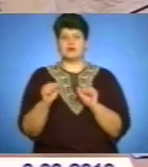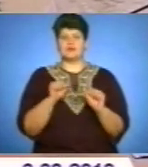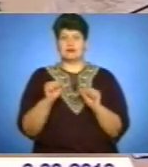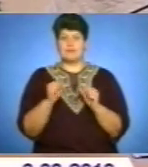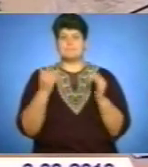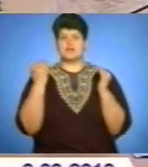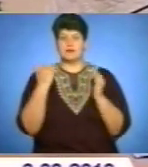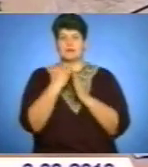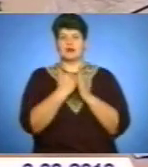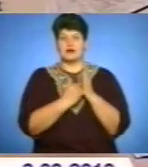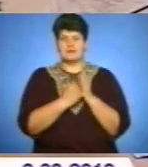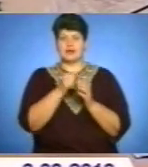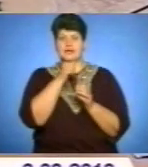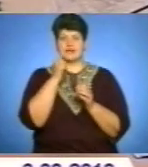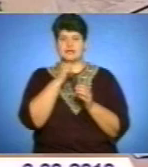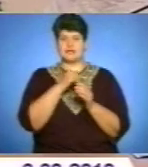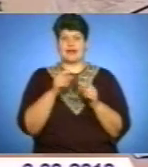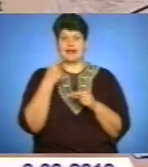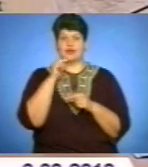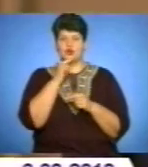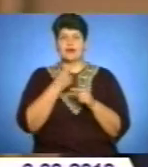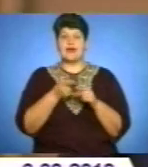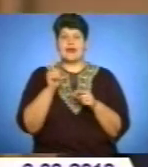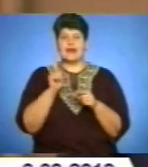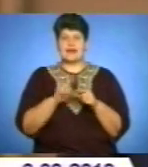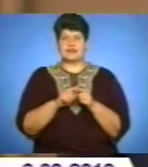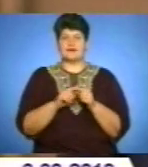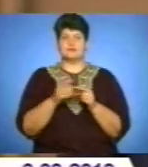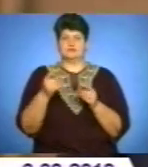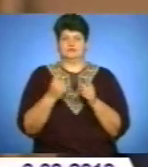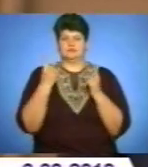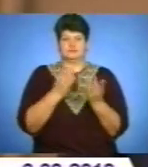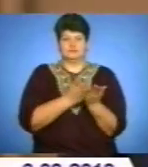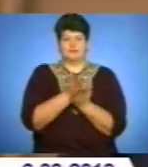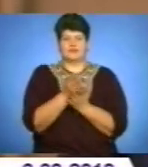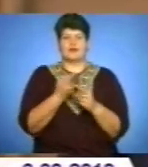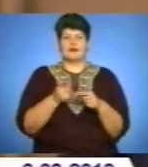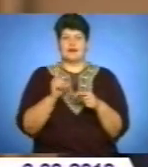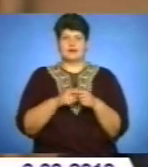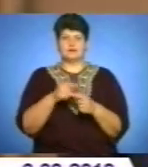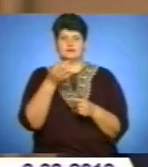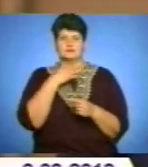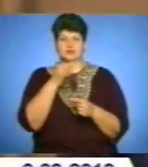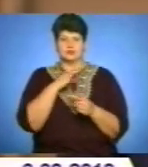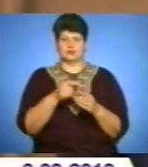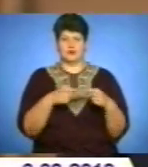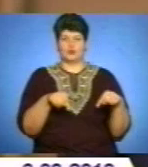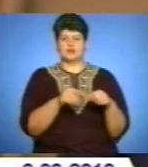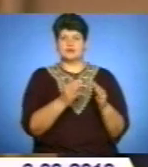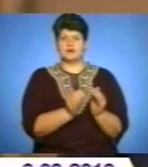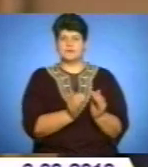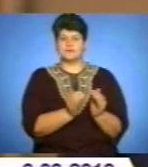программа активизации экономики. Целое направление – это фармацевтическая отрасль. Целое направление. Мы